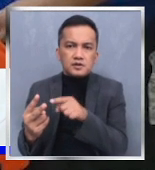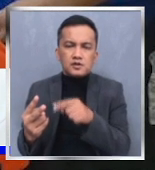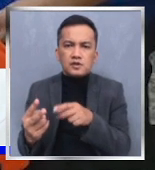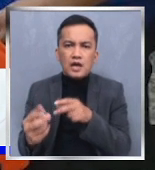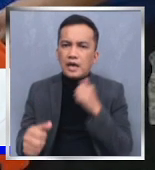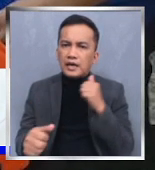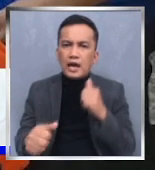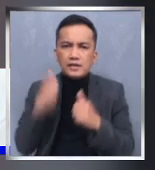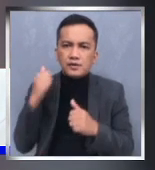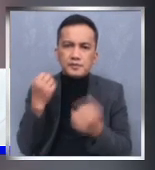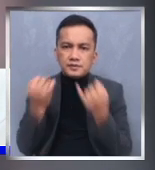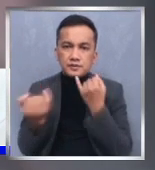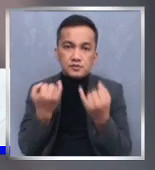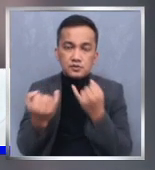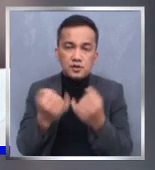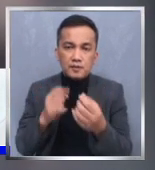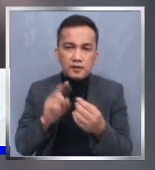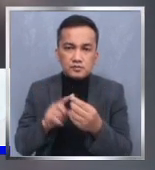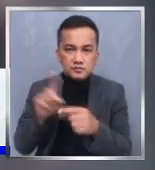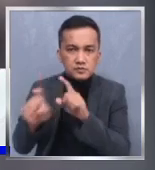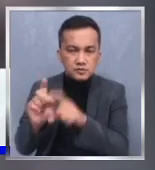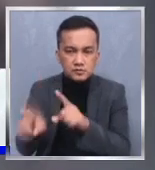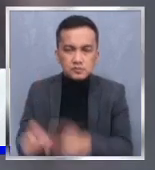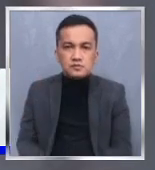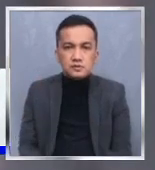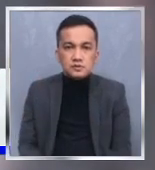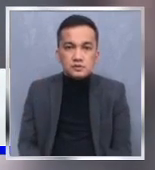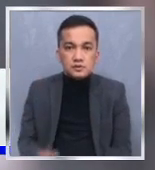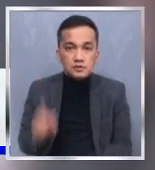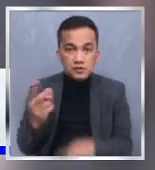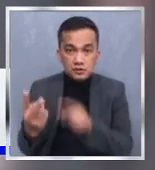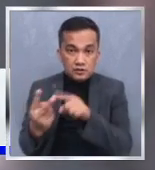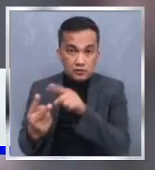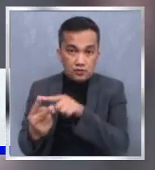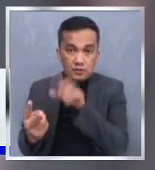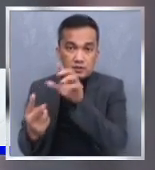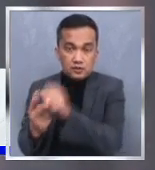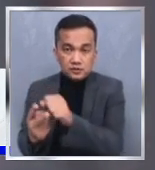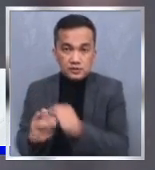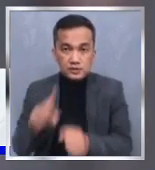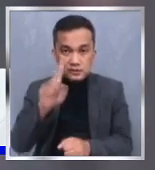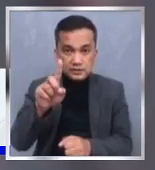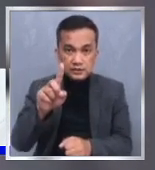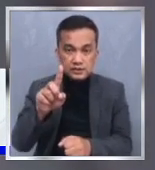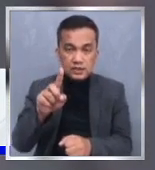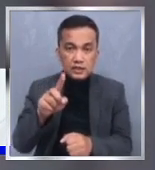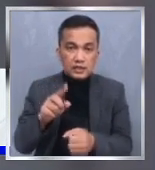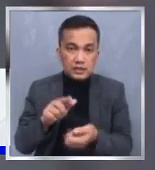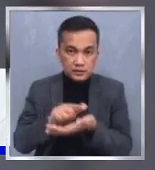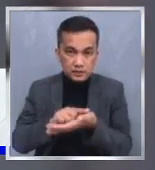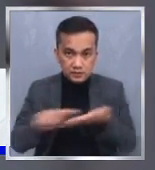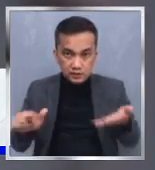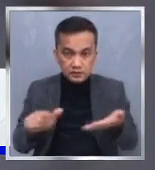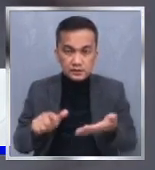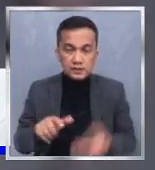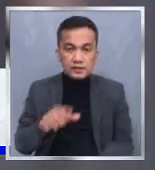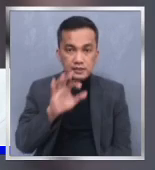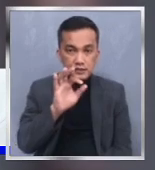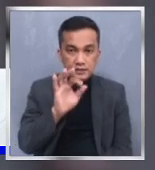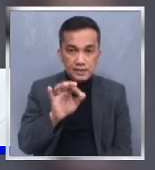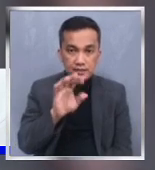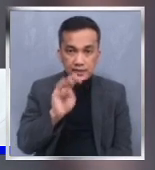sa inisyal nilang pagtatanong. Na-recover mula sa mga suspect ang isang kalibre 22 na baril, isang 9mm pistol, mga bala at